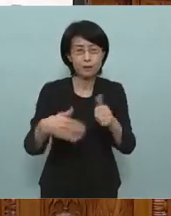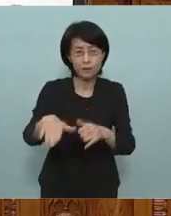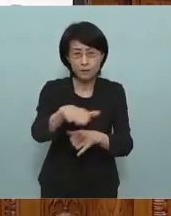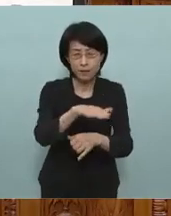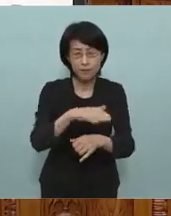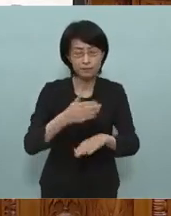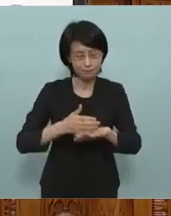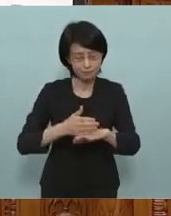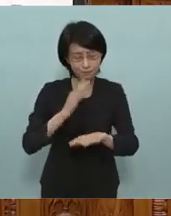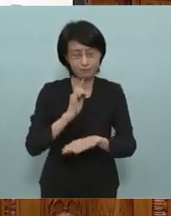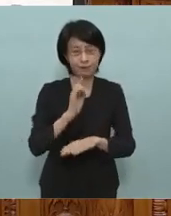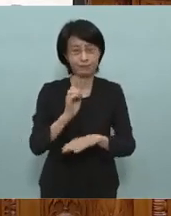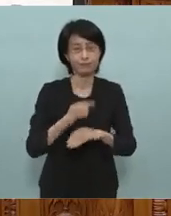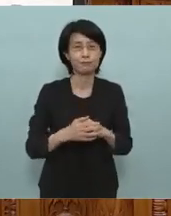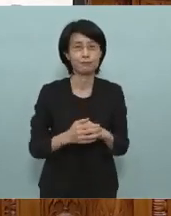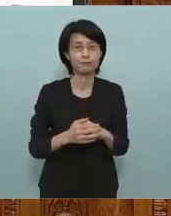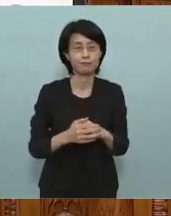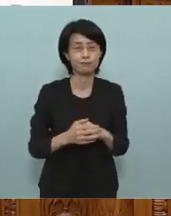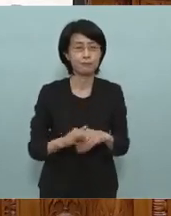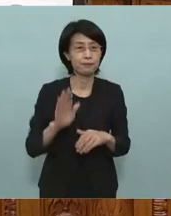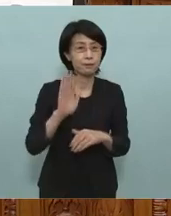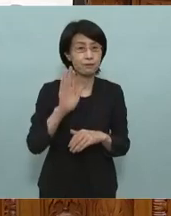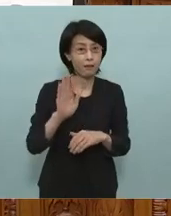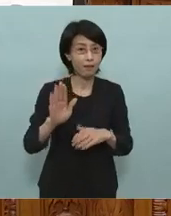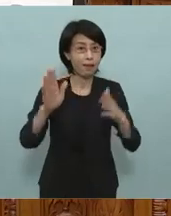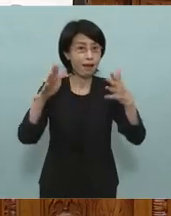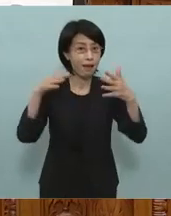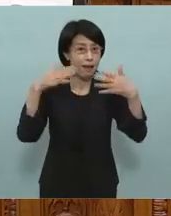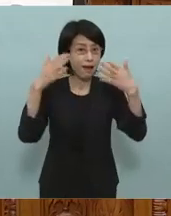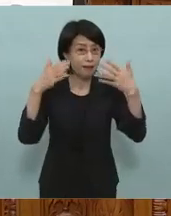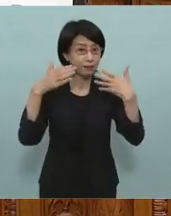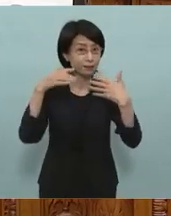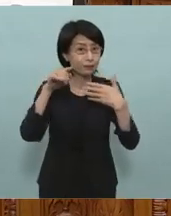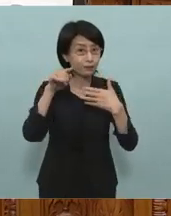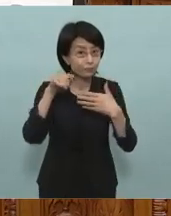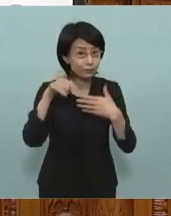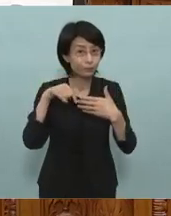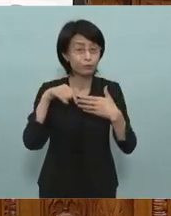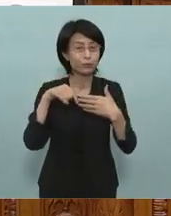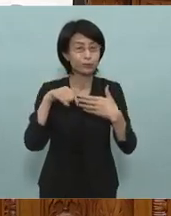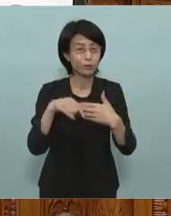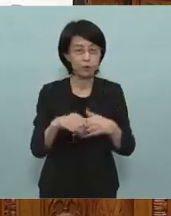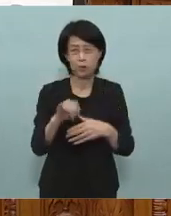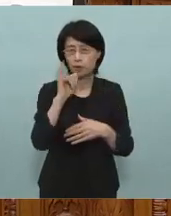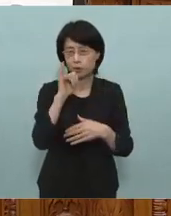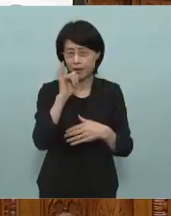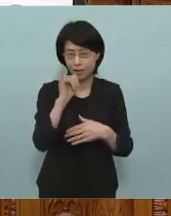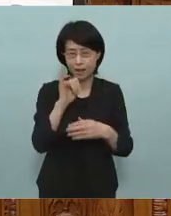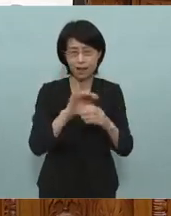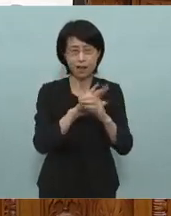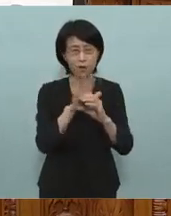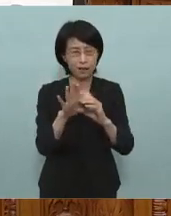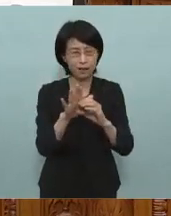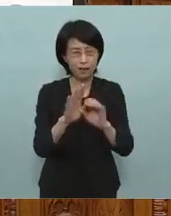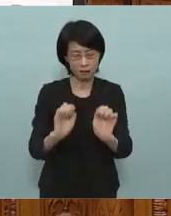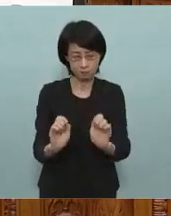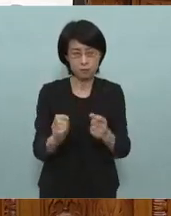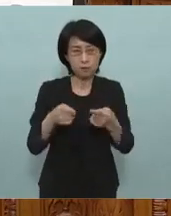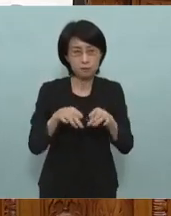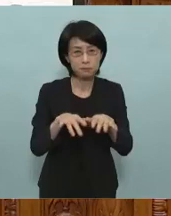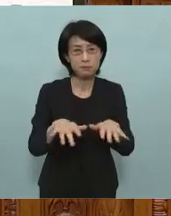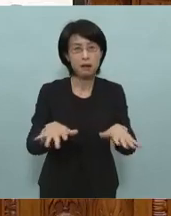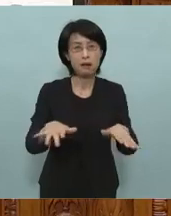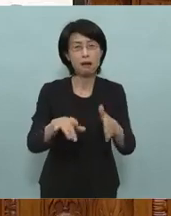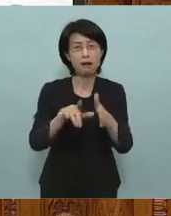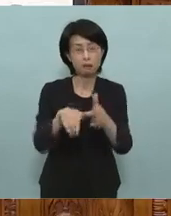を申し上げますこれから秋が深まるにつれインフルエンザと新型コロナが同時流行